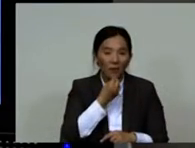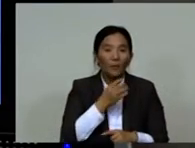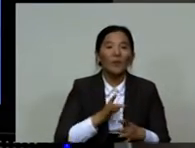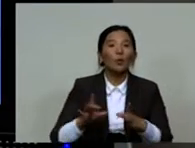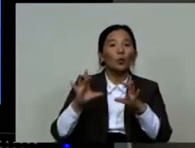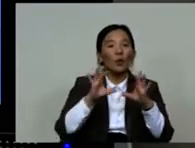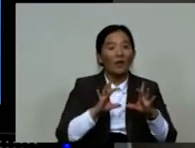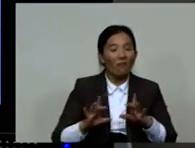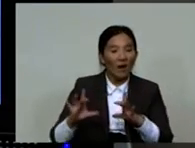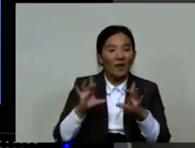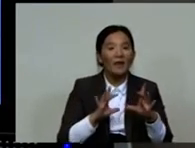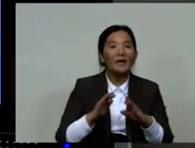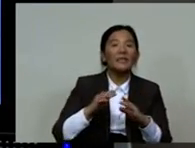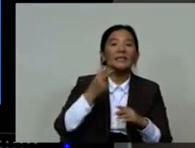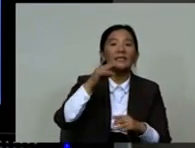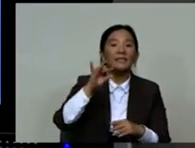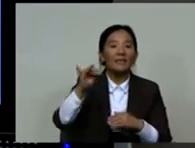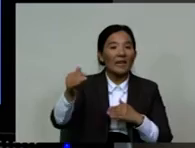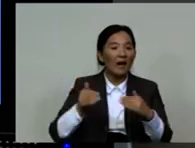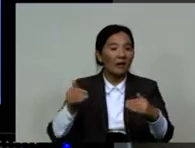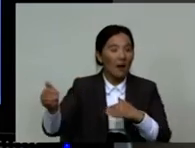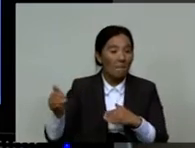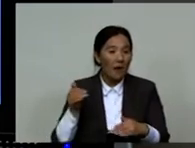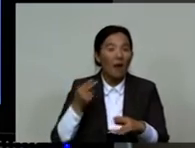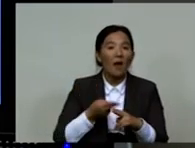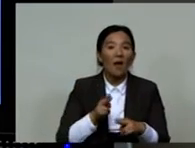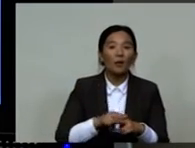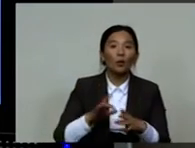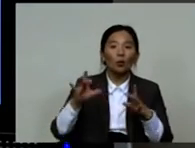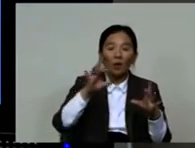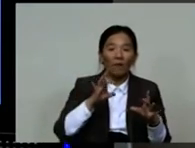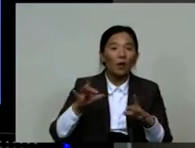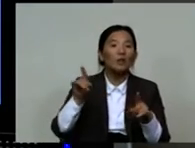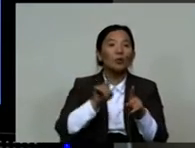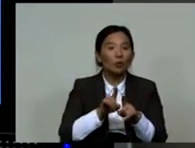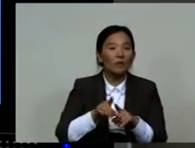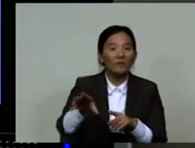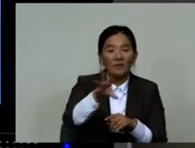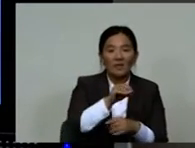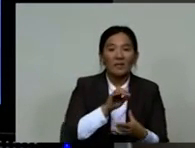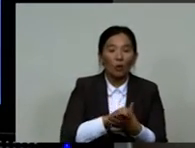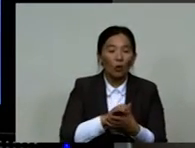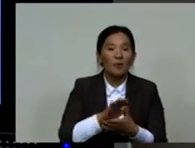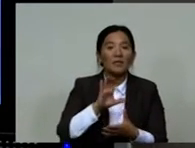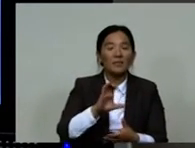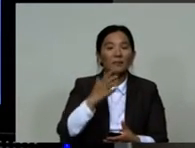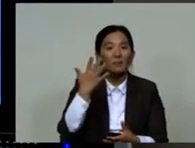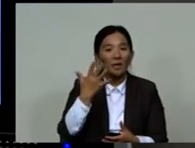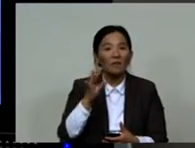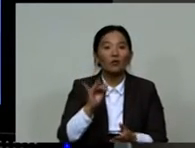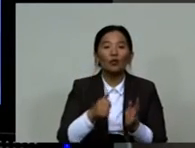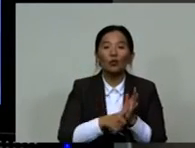Круговая диаграмма. С круговой диаграммой вы тоже знакомы с 5 и 6